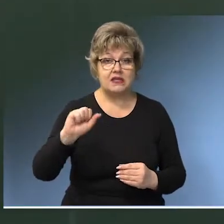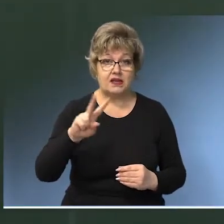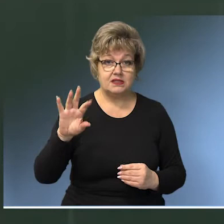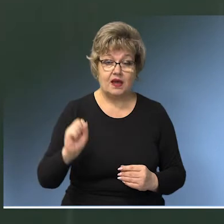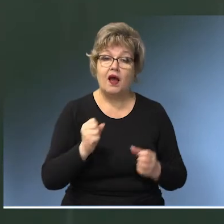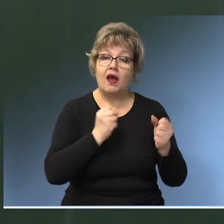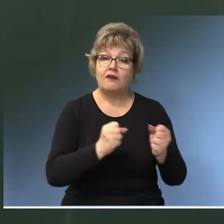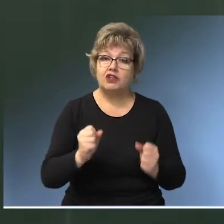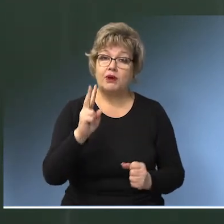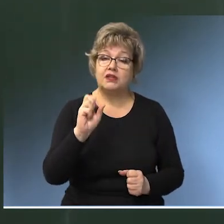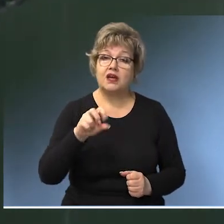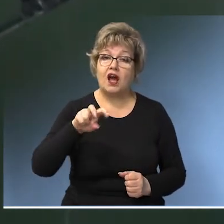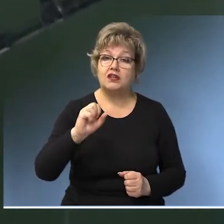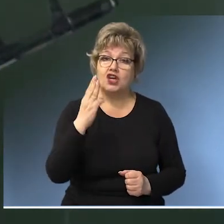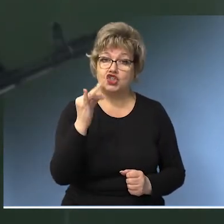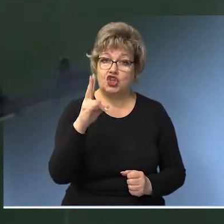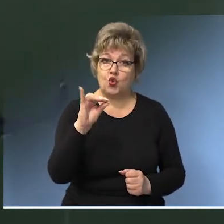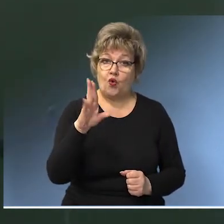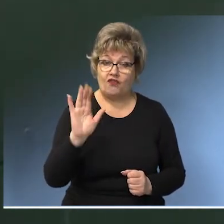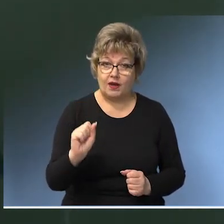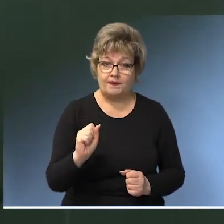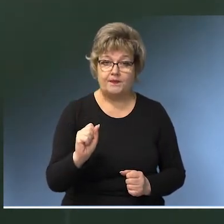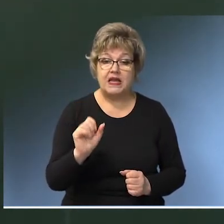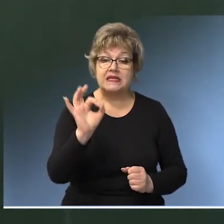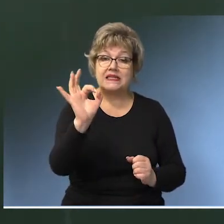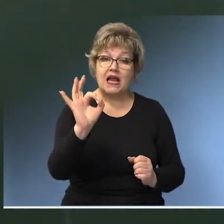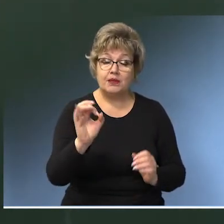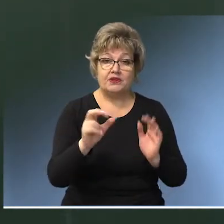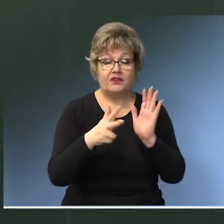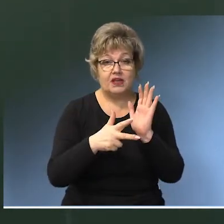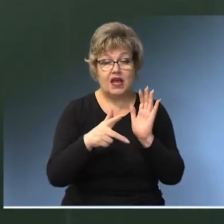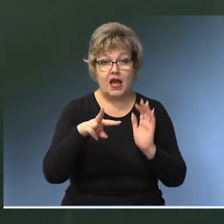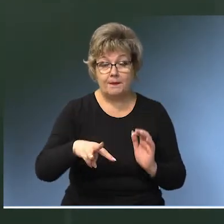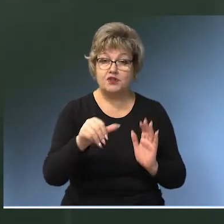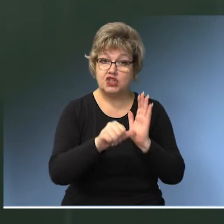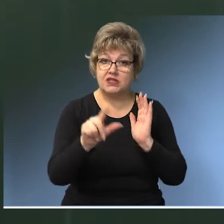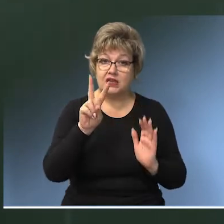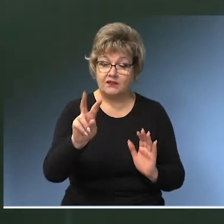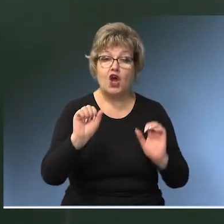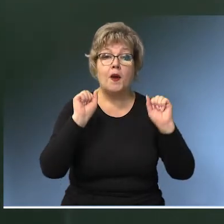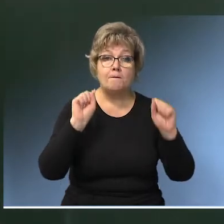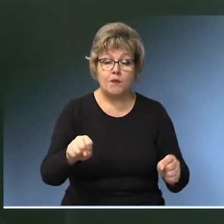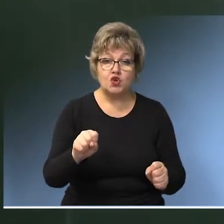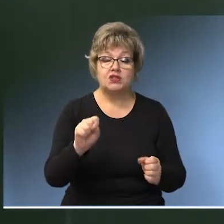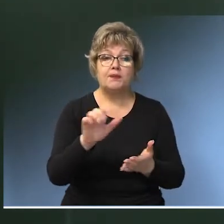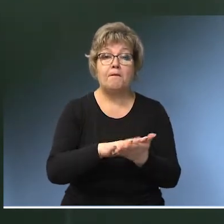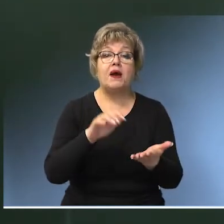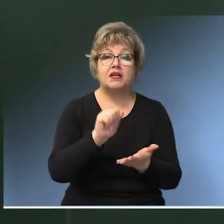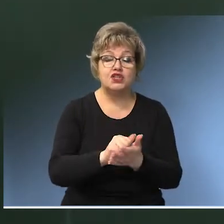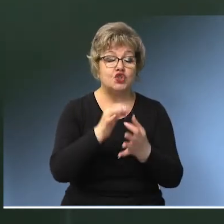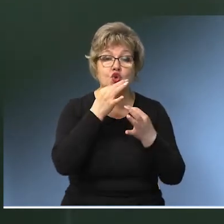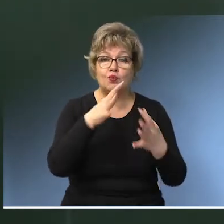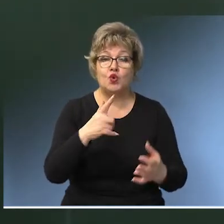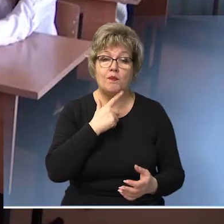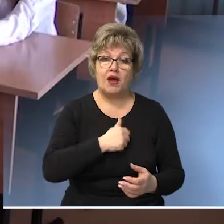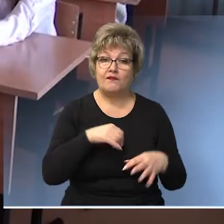Автомат Калашникова с калибром 7,62 может поразить любую